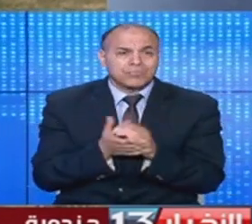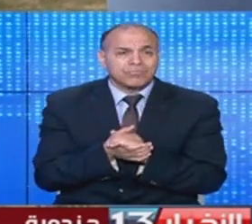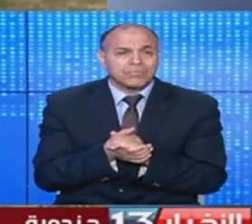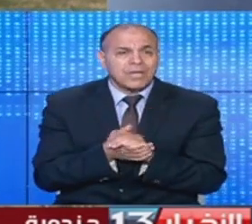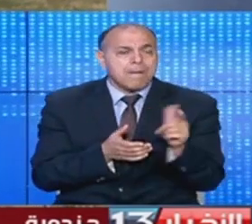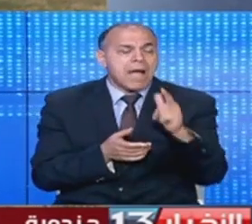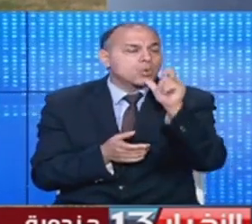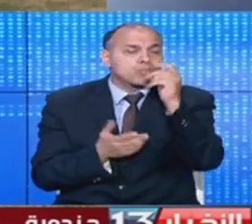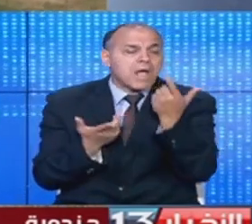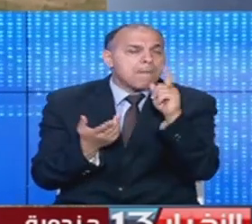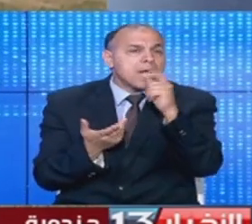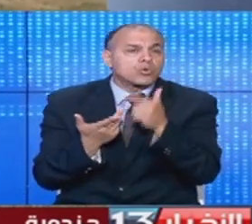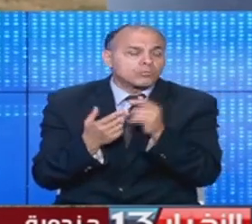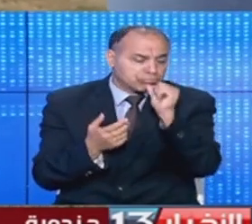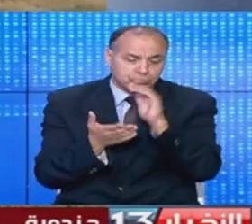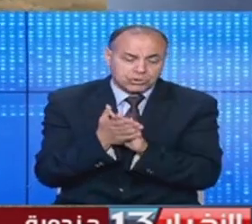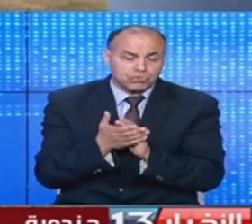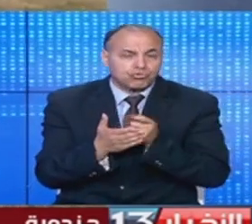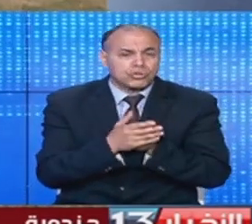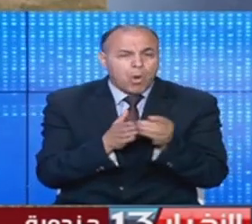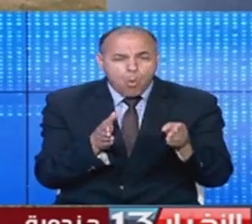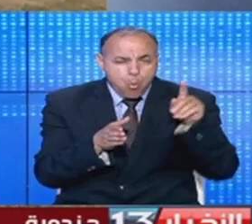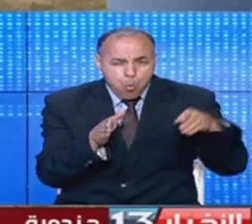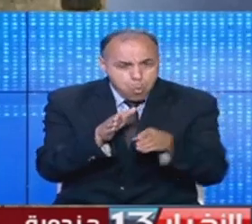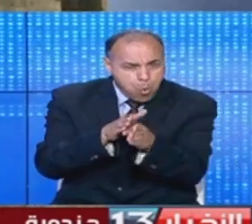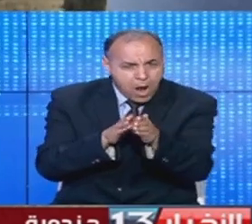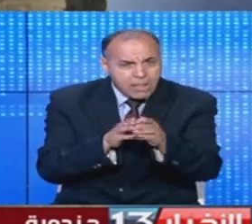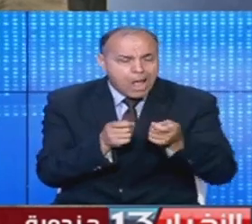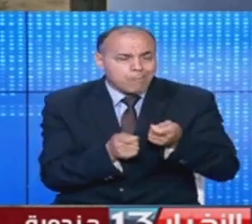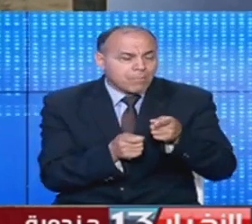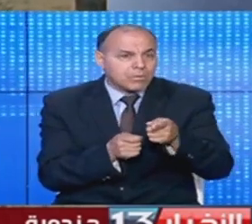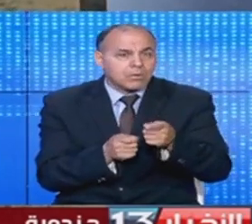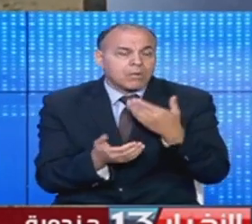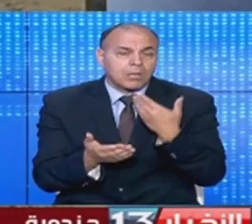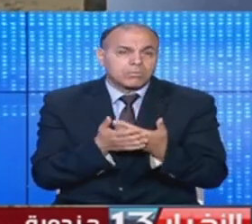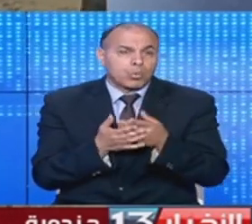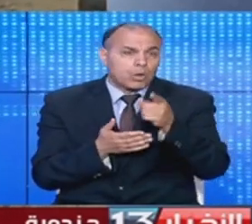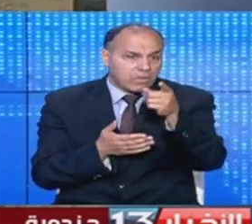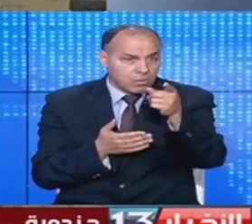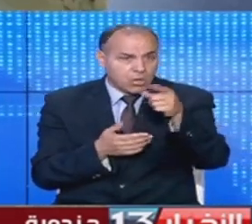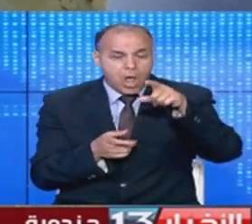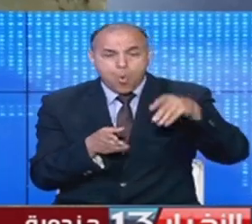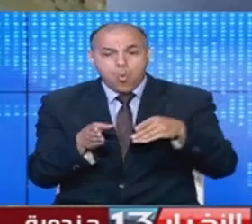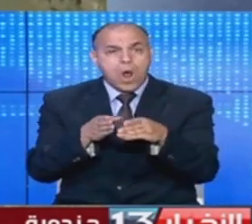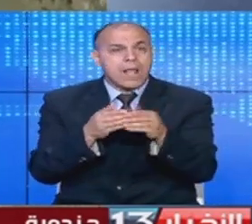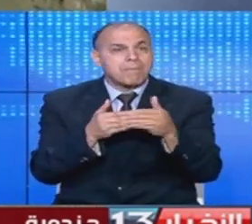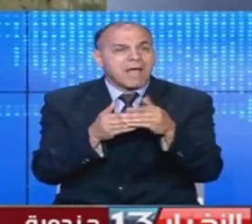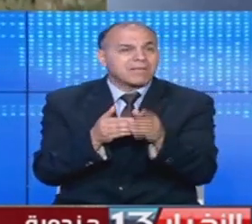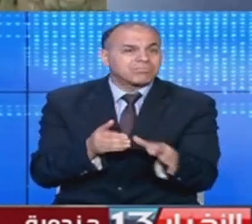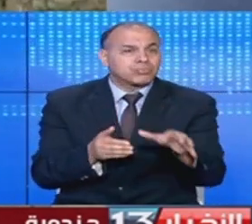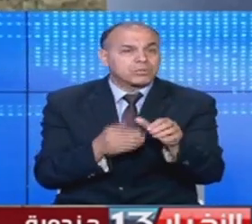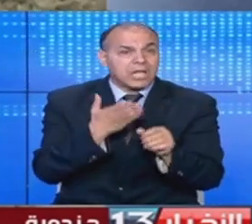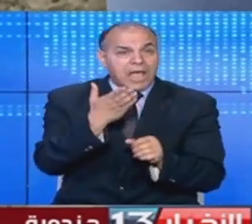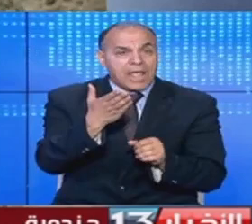ما عندوش ماء ما نجمش يشرب نجيبه في الماء من الواد على البهايم. وفي ظل هذه العوامل يكون الوادي المحاذي للمنطقة